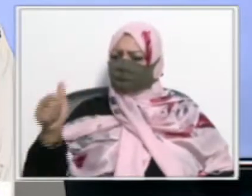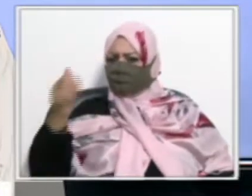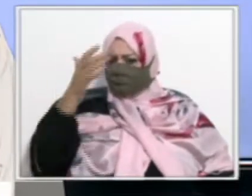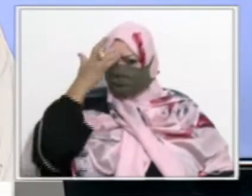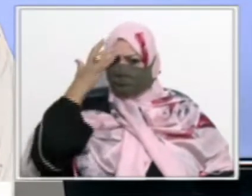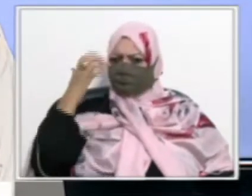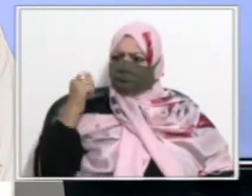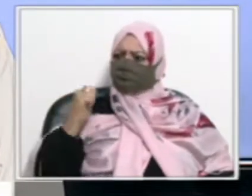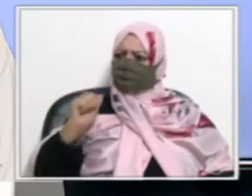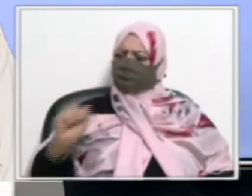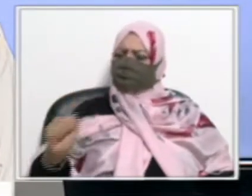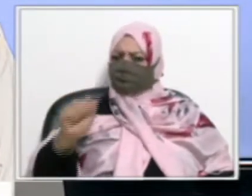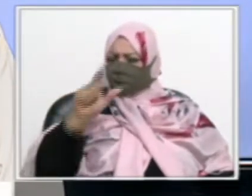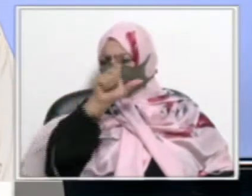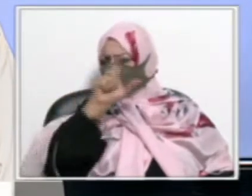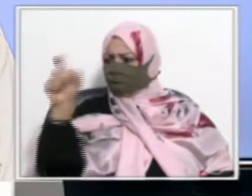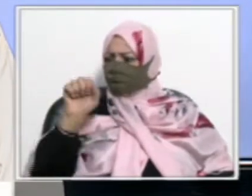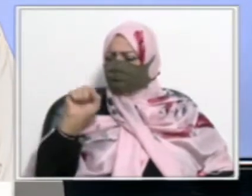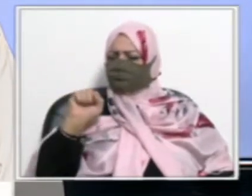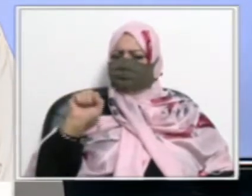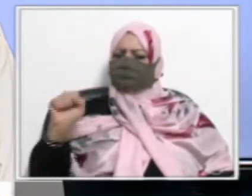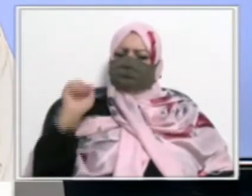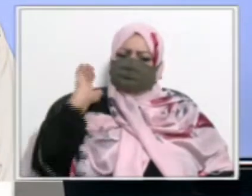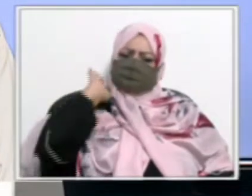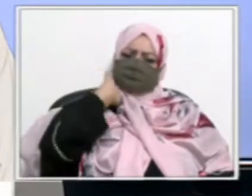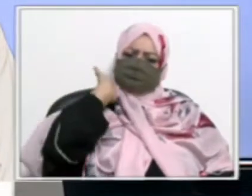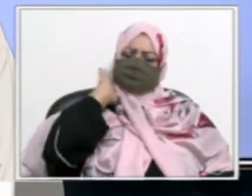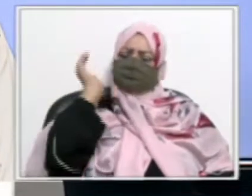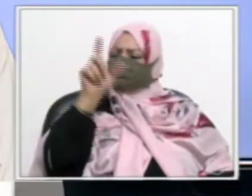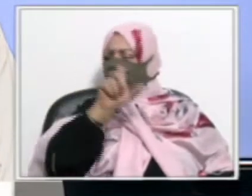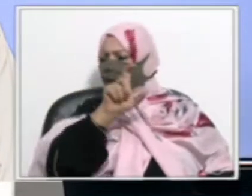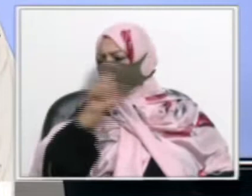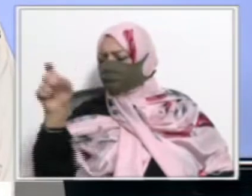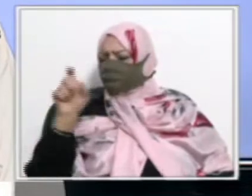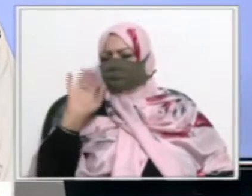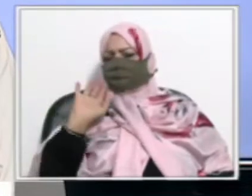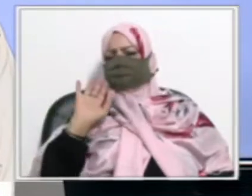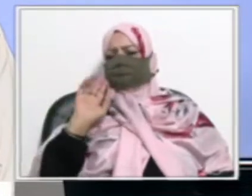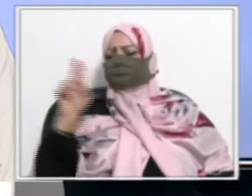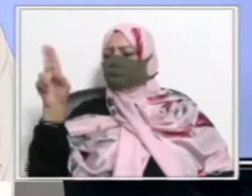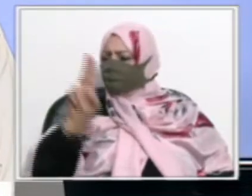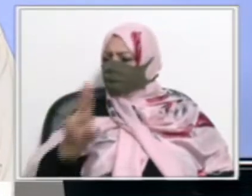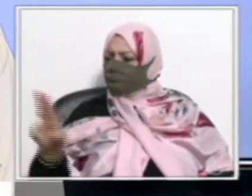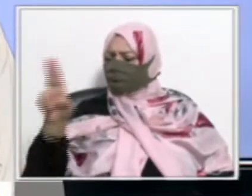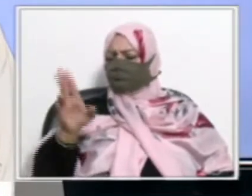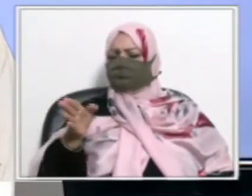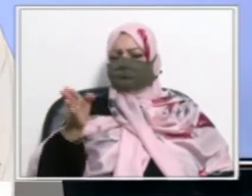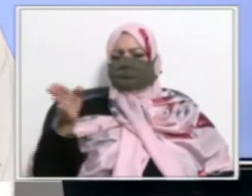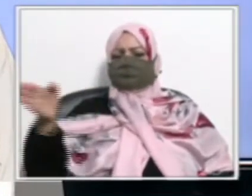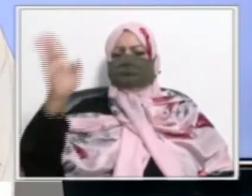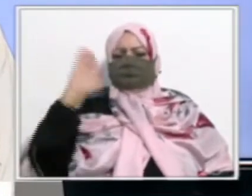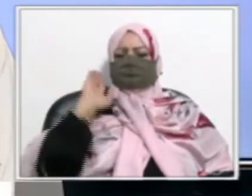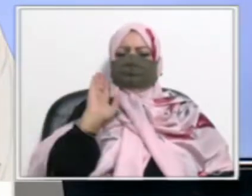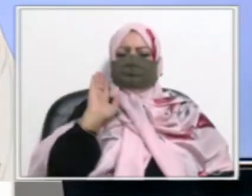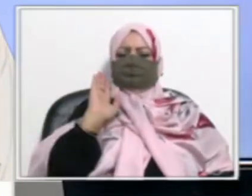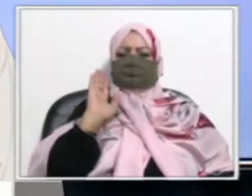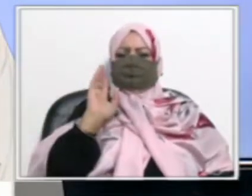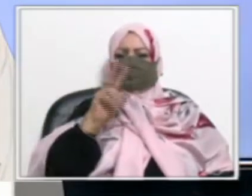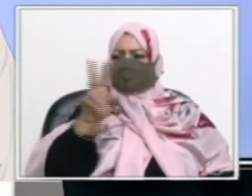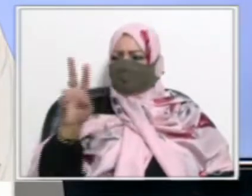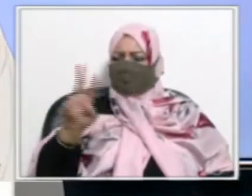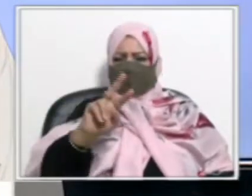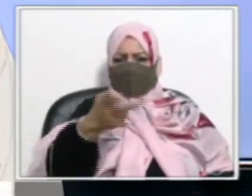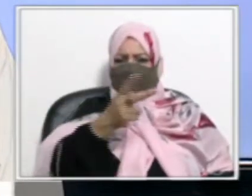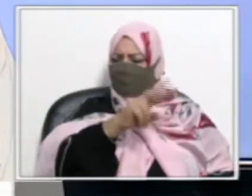الحالة لا يحل له أن يتنقل بحثا عن مخرج لما هو فيه يريد يعني جوابا يتمشى معه، فهذا